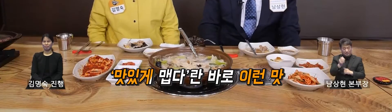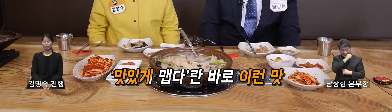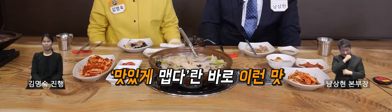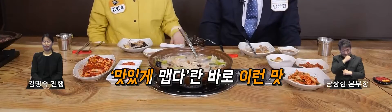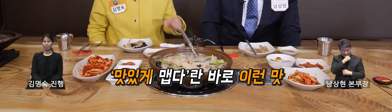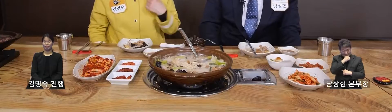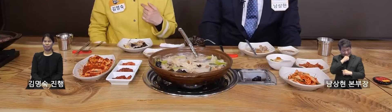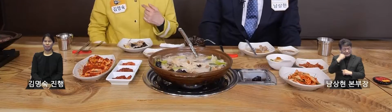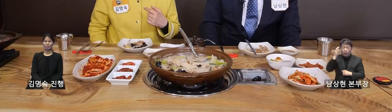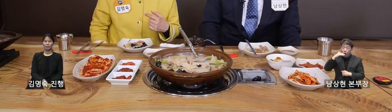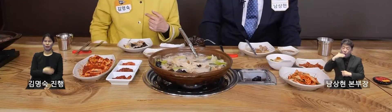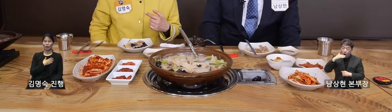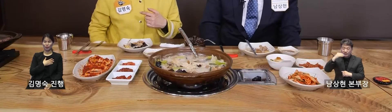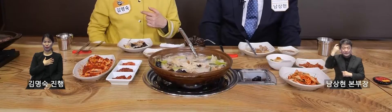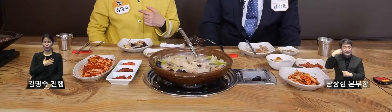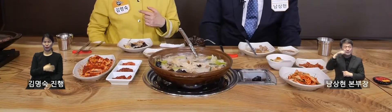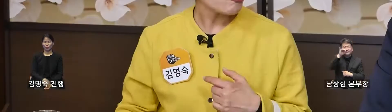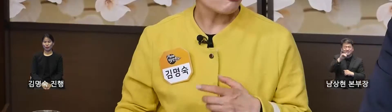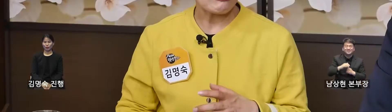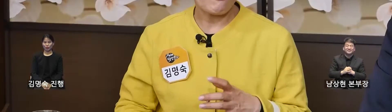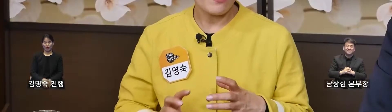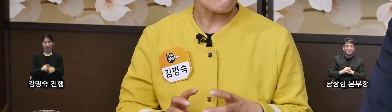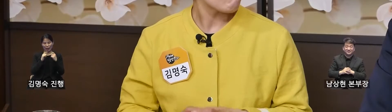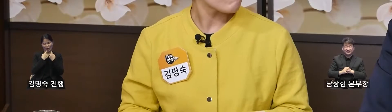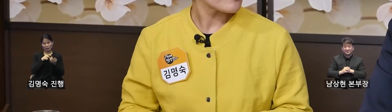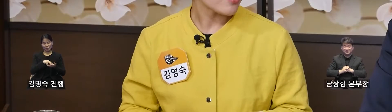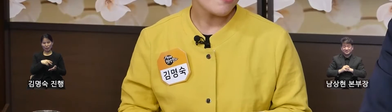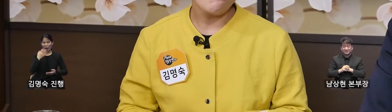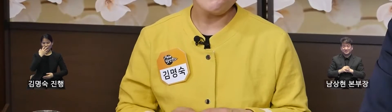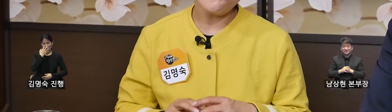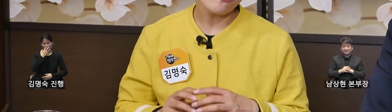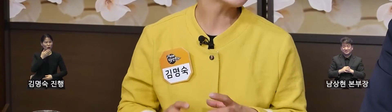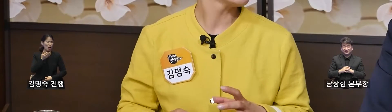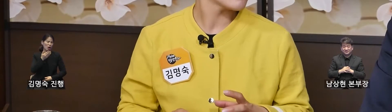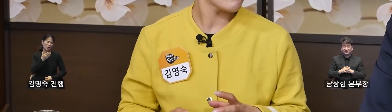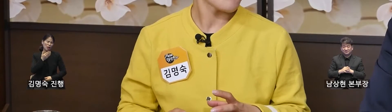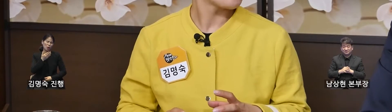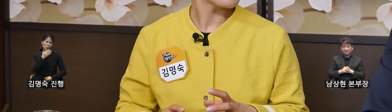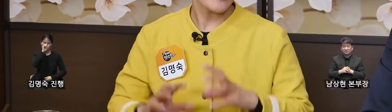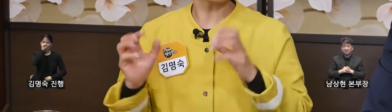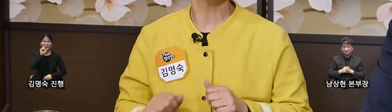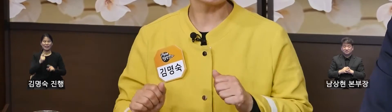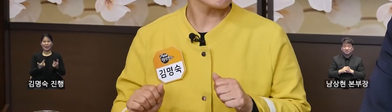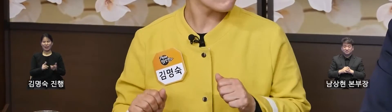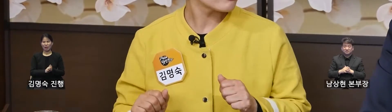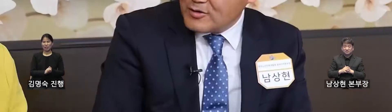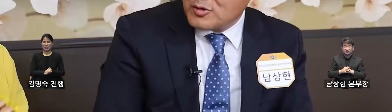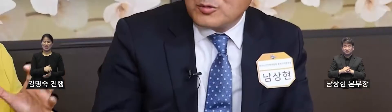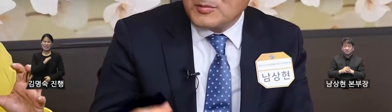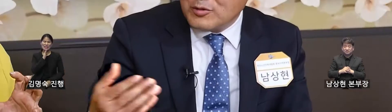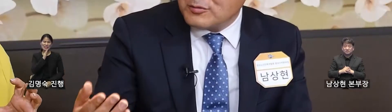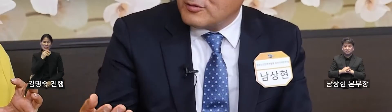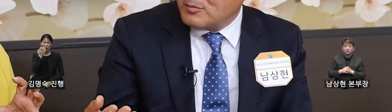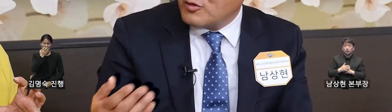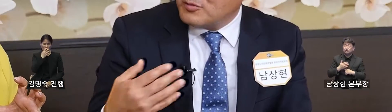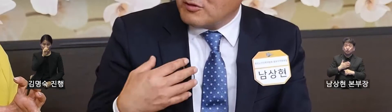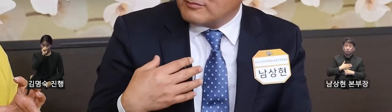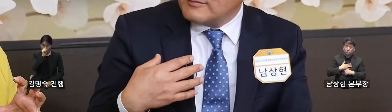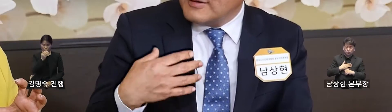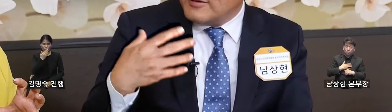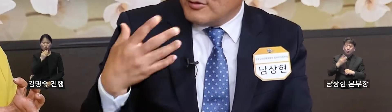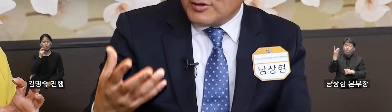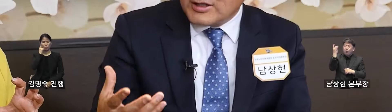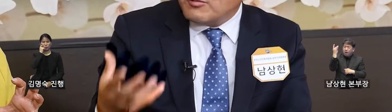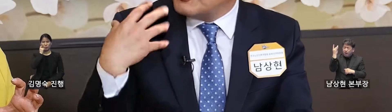거예요. 저도 사실 개인적으로 매운 거를 잘 먹지는 못해요. 아주 매운 거는? 저도 매운 걸